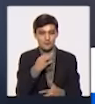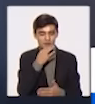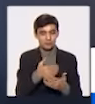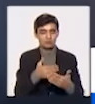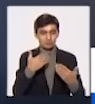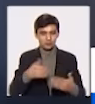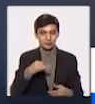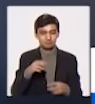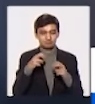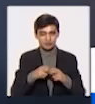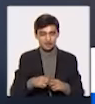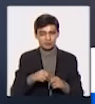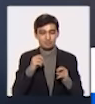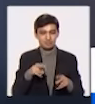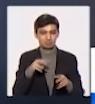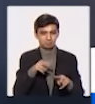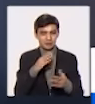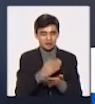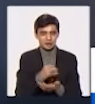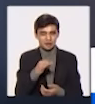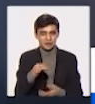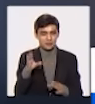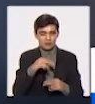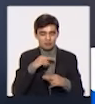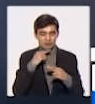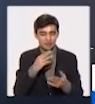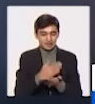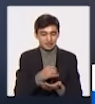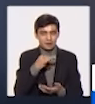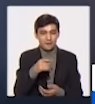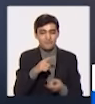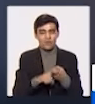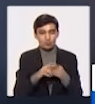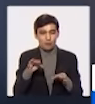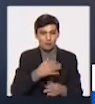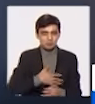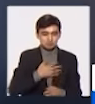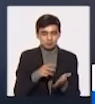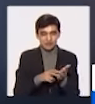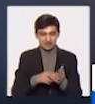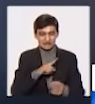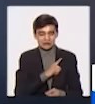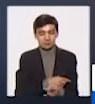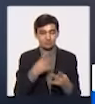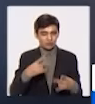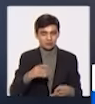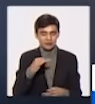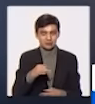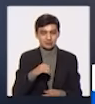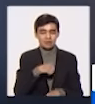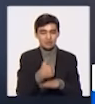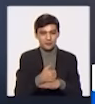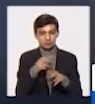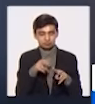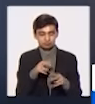Тексеру пункттері күшейтілген режимде аса үлкен сақтықпен жұмыс істеп жатыр. Бұл вирусқа аса бір қорқынышпен қарап, тым дүрлігудің қажеті жоқ. Бастысы сақтық